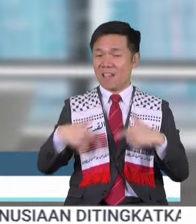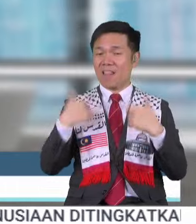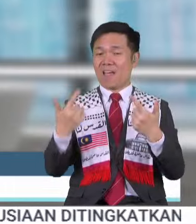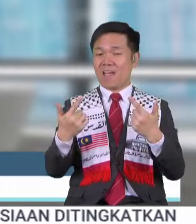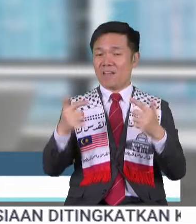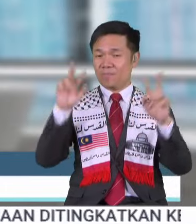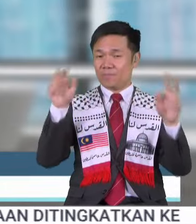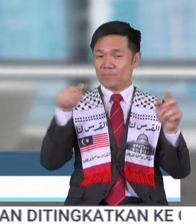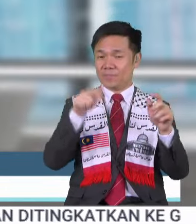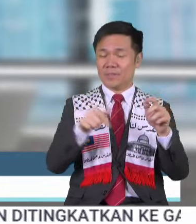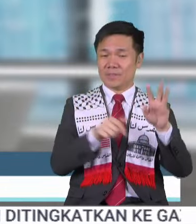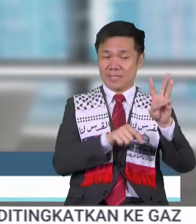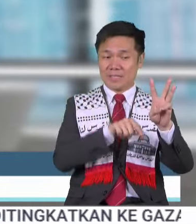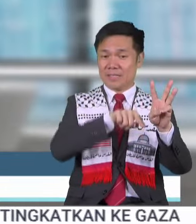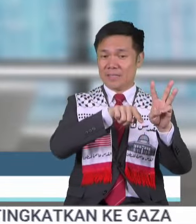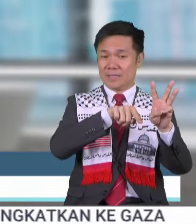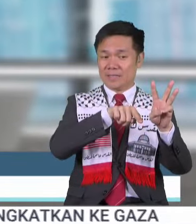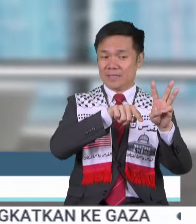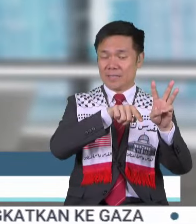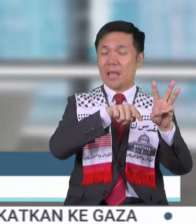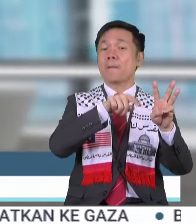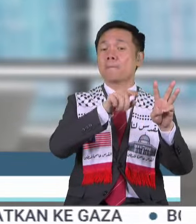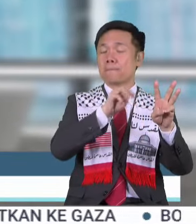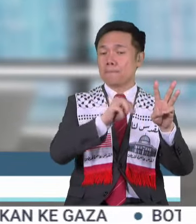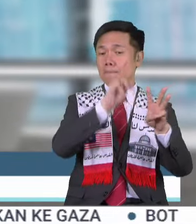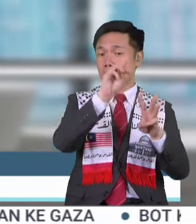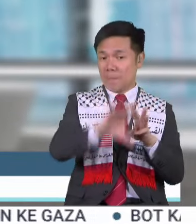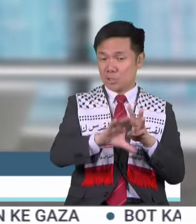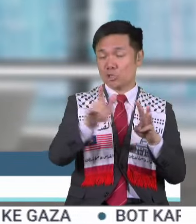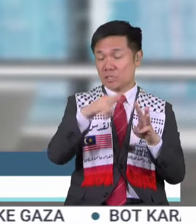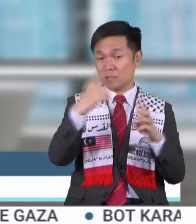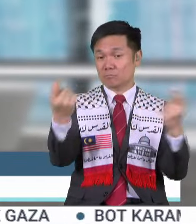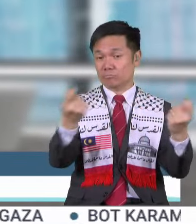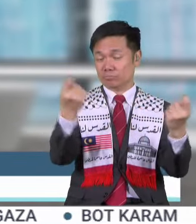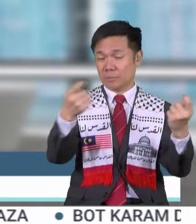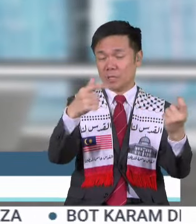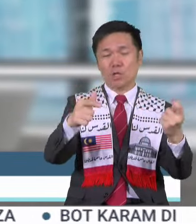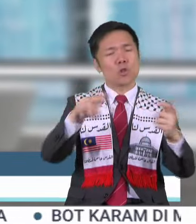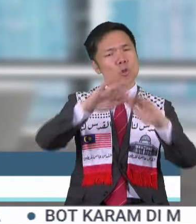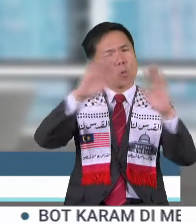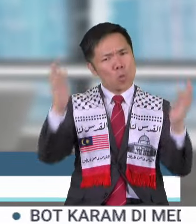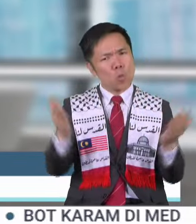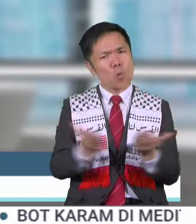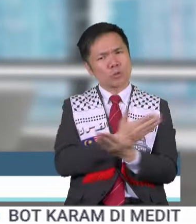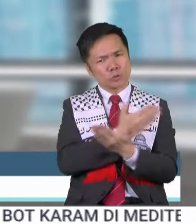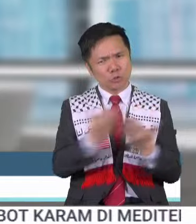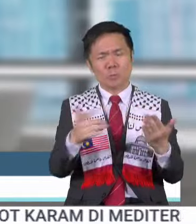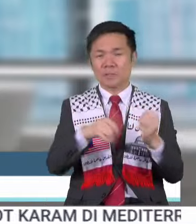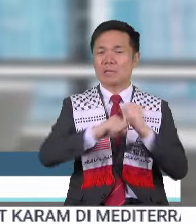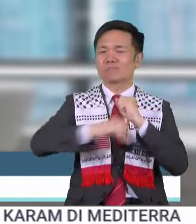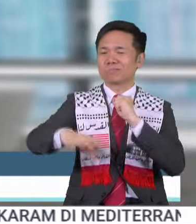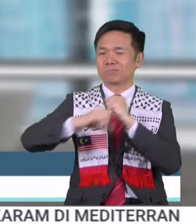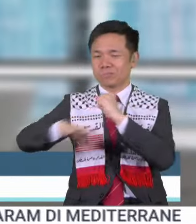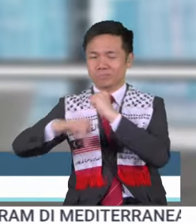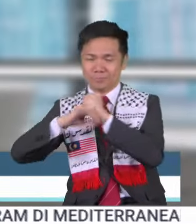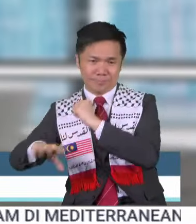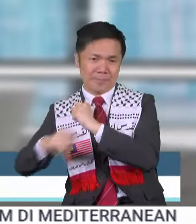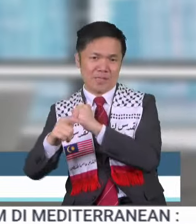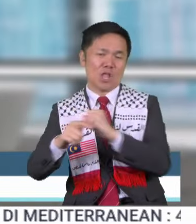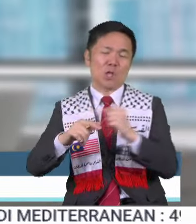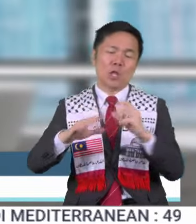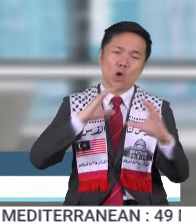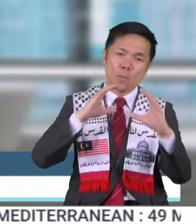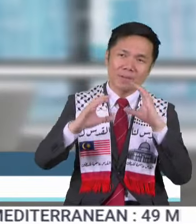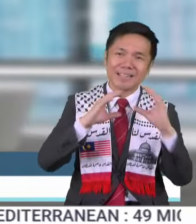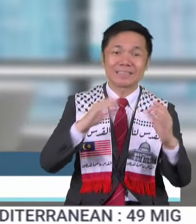ini 6 hingga Mac ini merupakan persatuan Global yang mewakili semua bidang industri pemasaran dan komunikasi